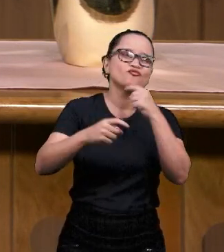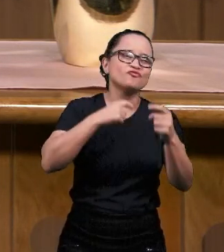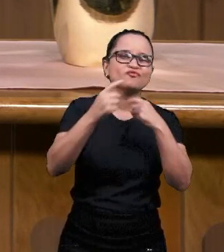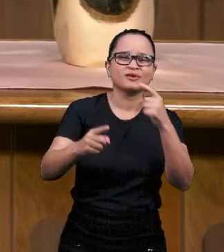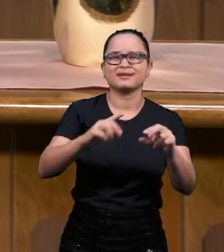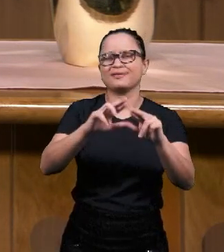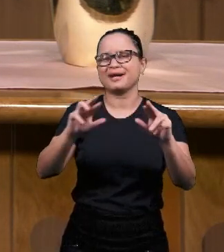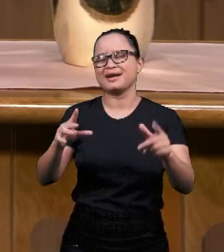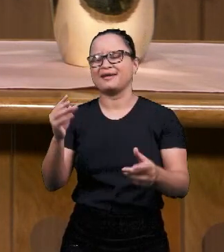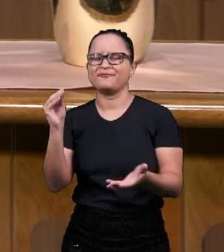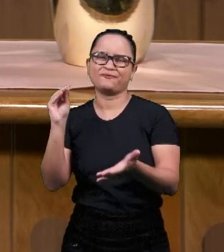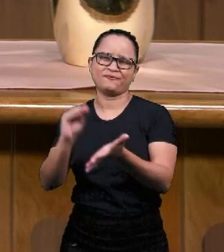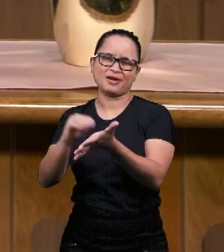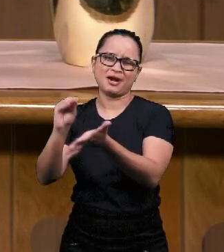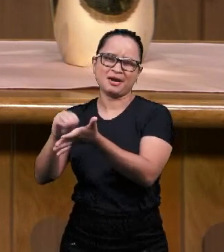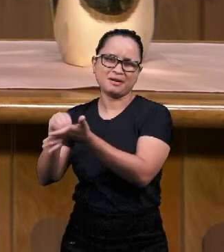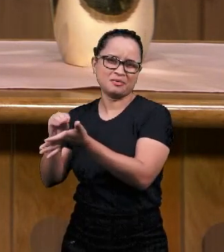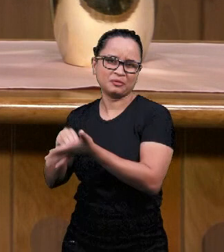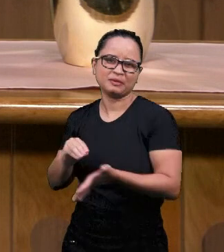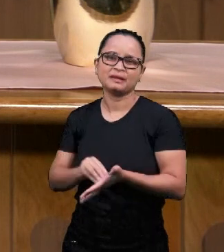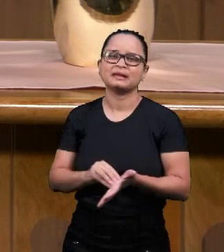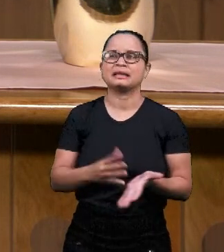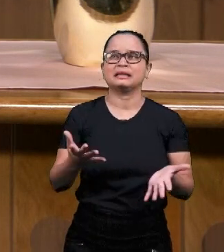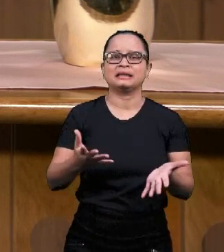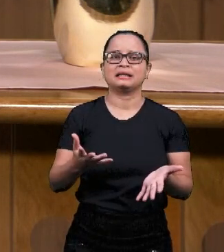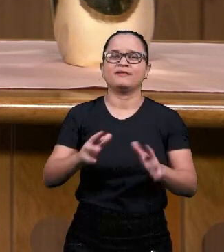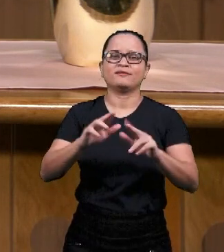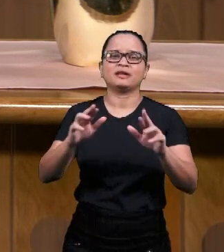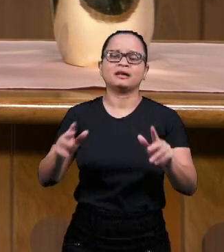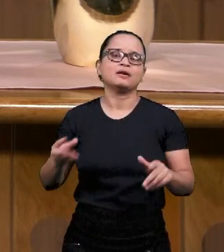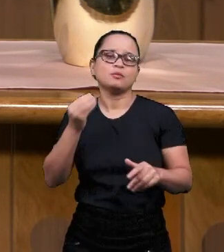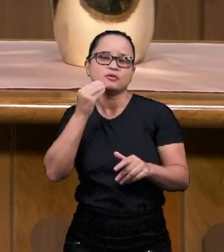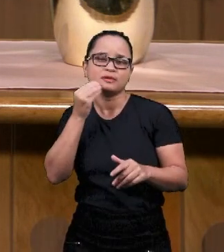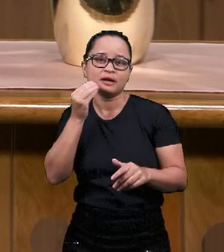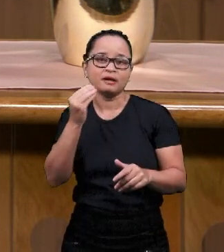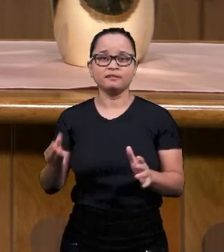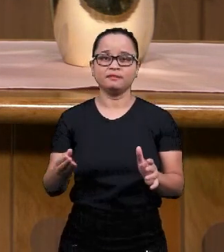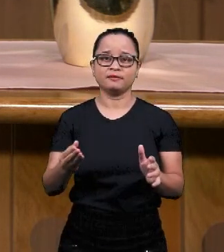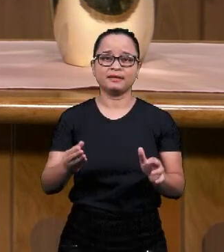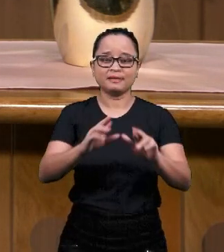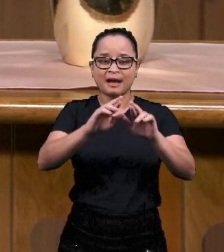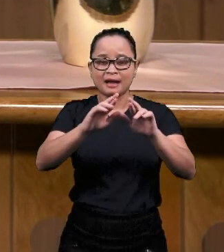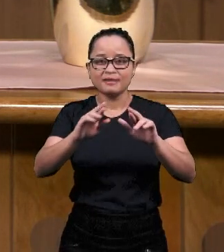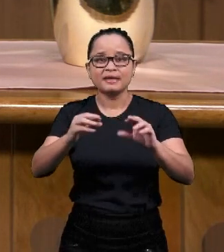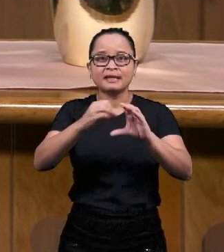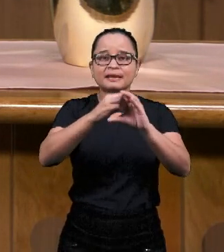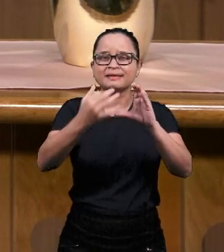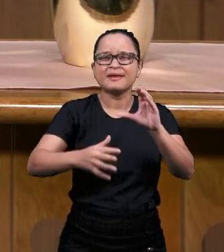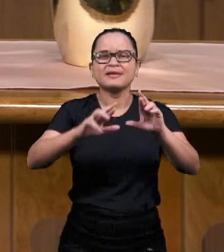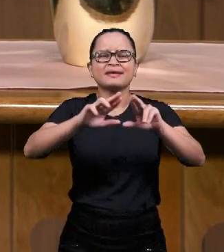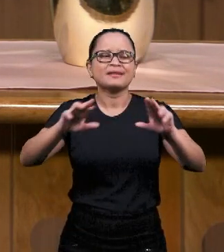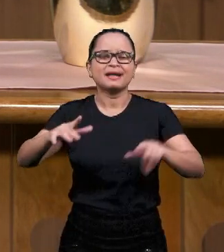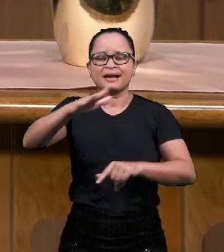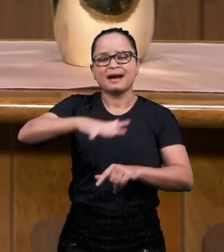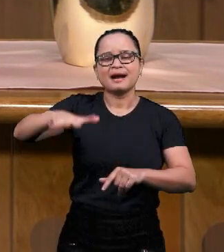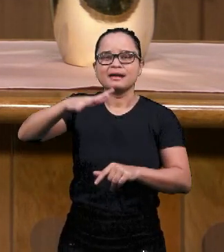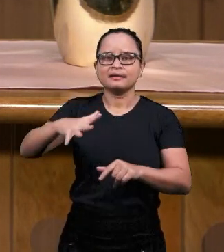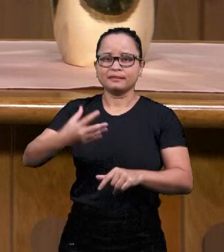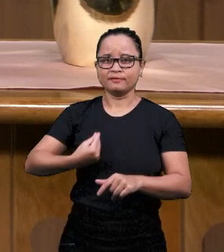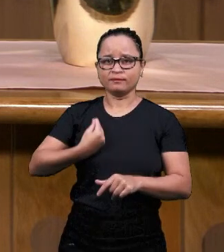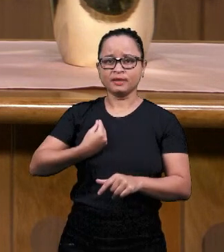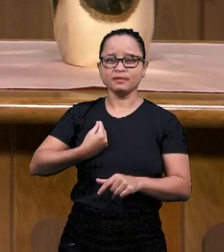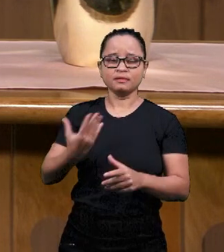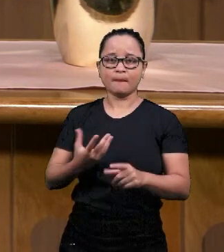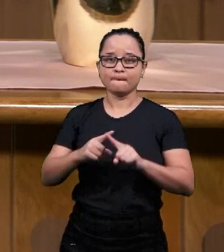как бы с Бога требовать, что ему не хватило возможности в течение всей своей жизни. Но этим вечером